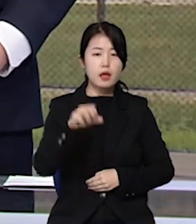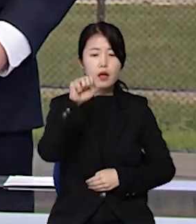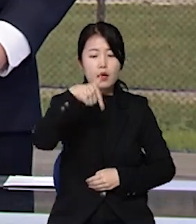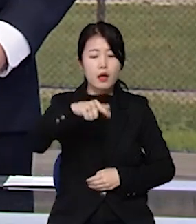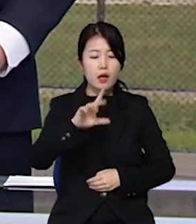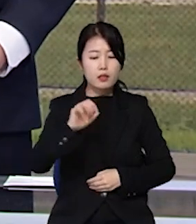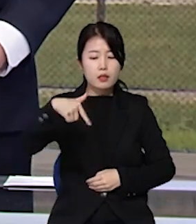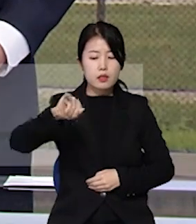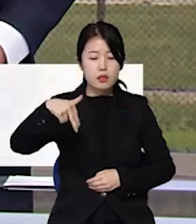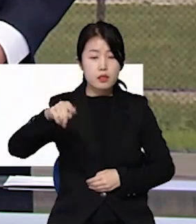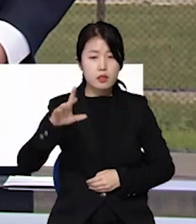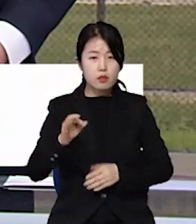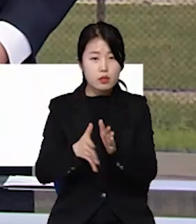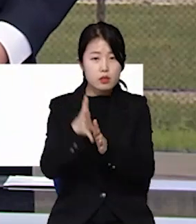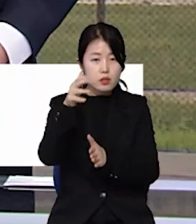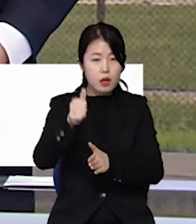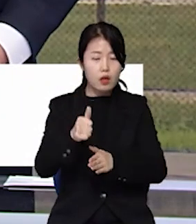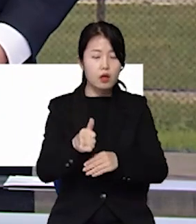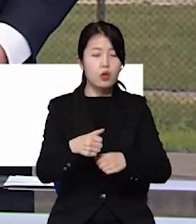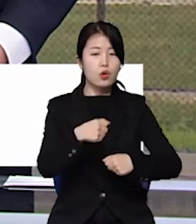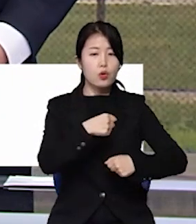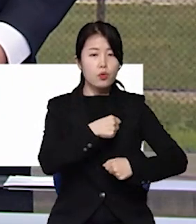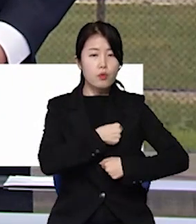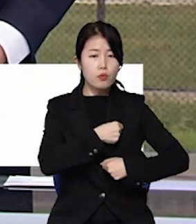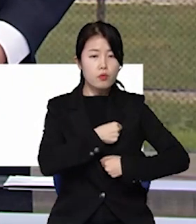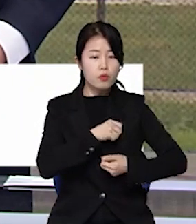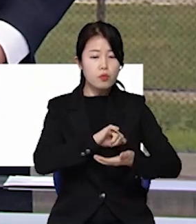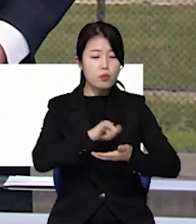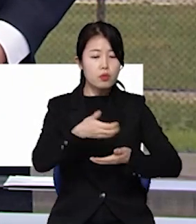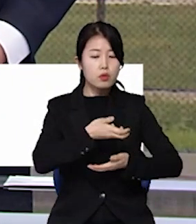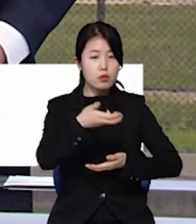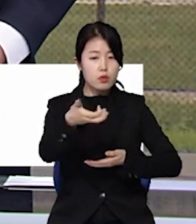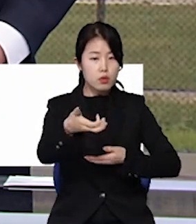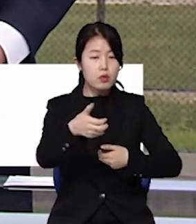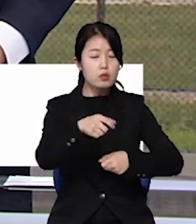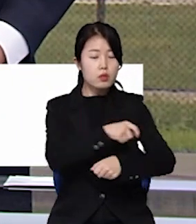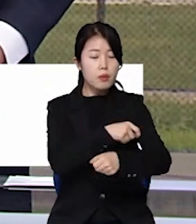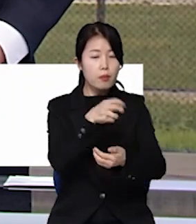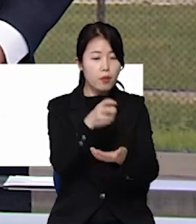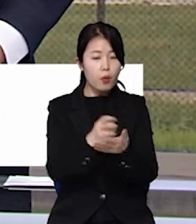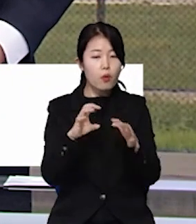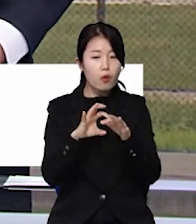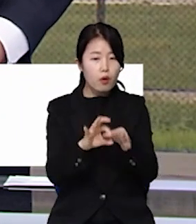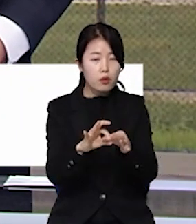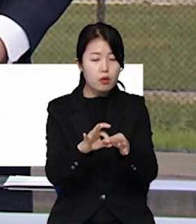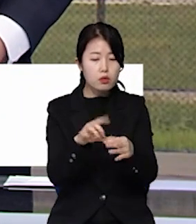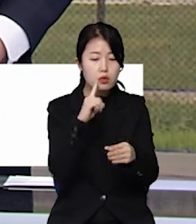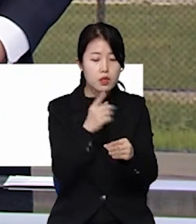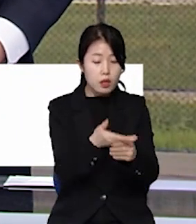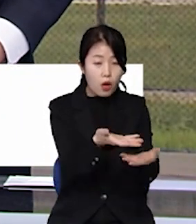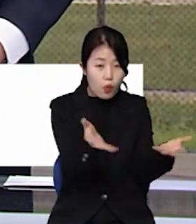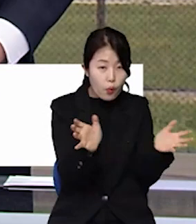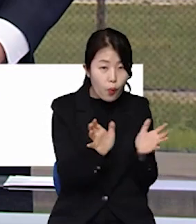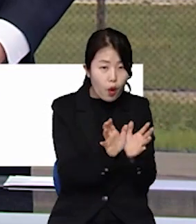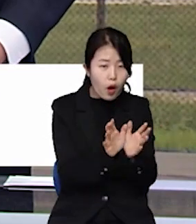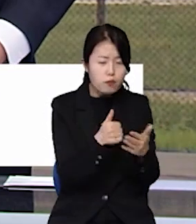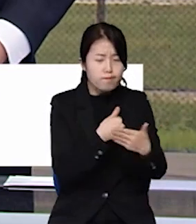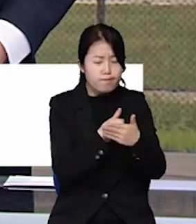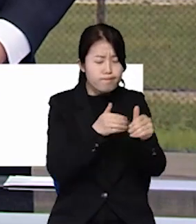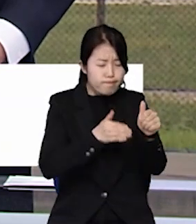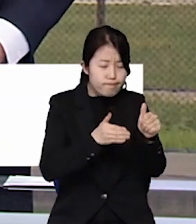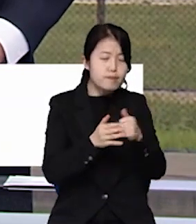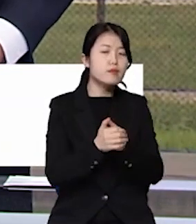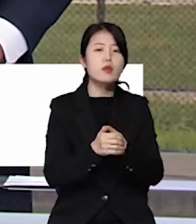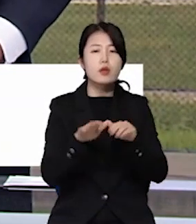강기정 광주광역시장이 군공항특별법의 조속한 통과를 위한 더불어민주당의 협력을 촉구했습니다. 강 시장은